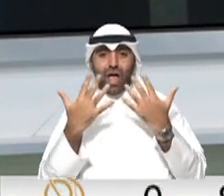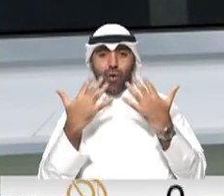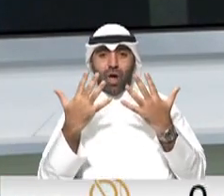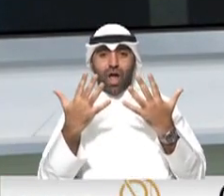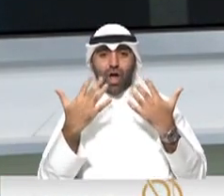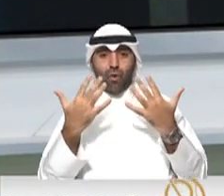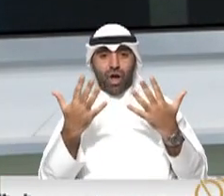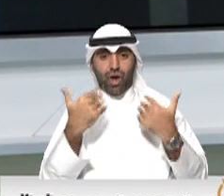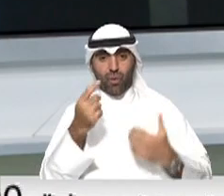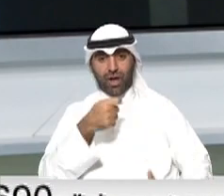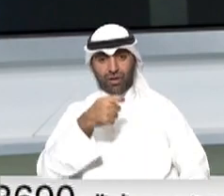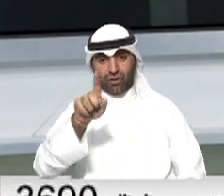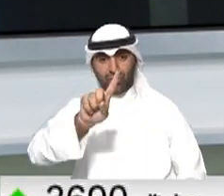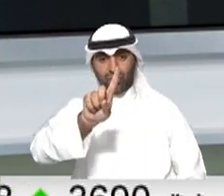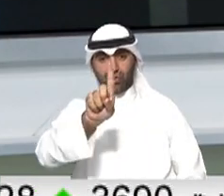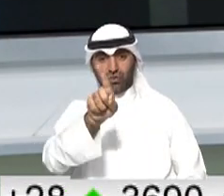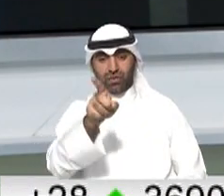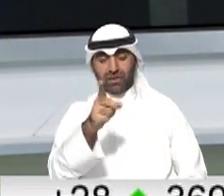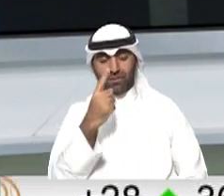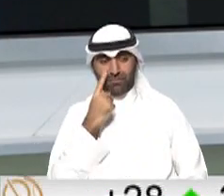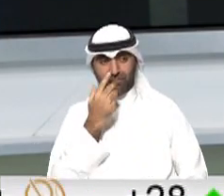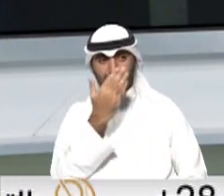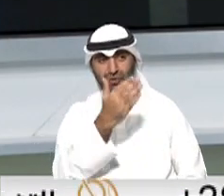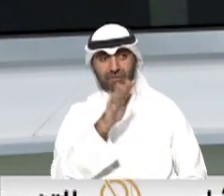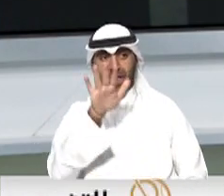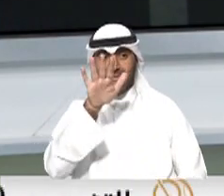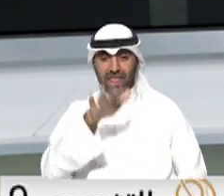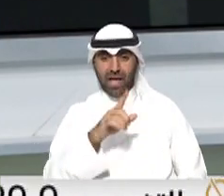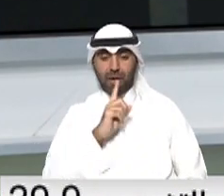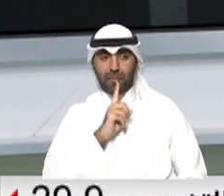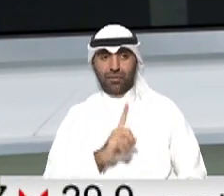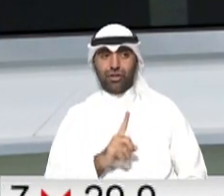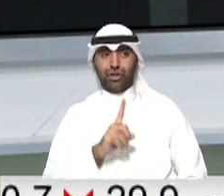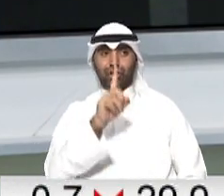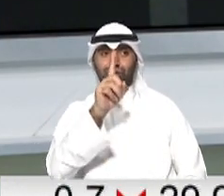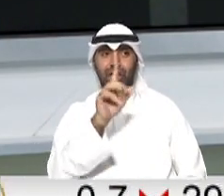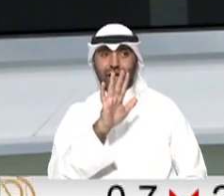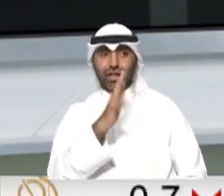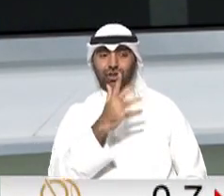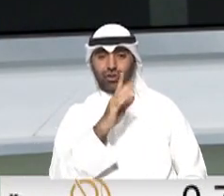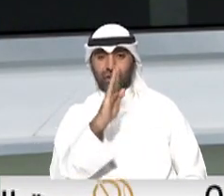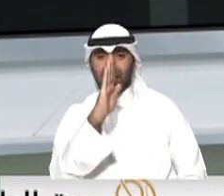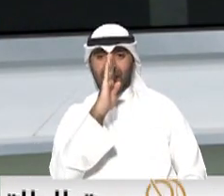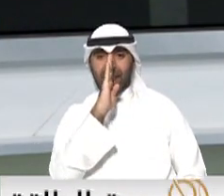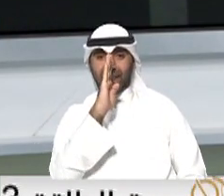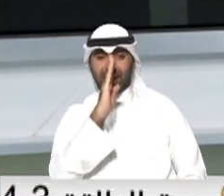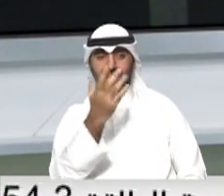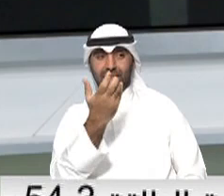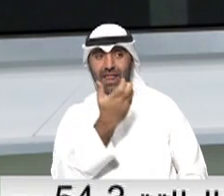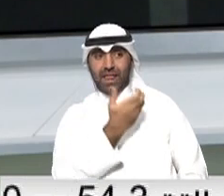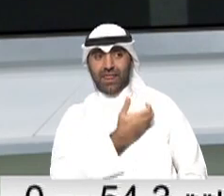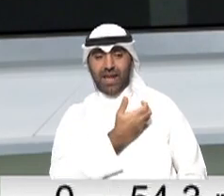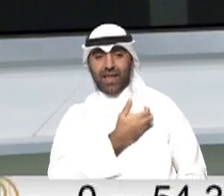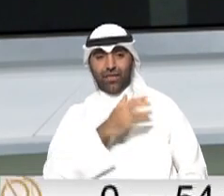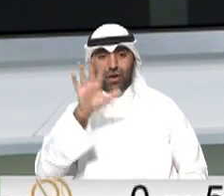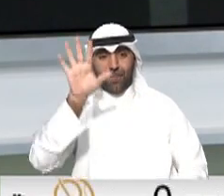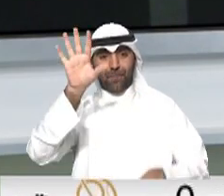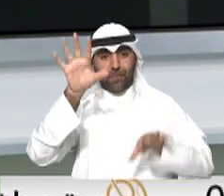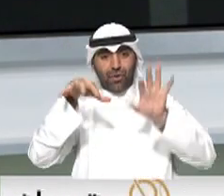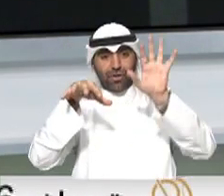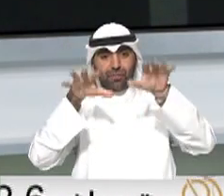في يوم الاثنين والثلاثة، فرص أمطار خفيفة متفرقة على بعض مناطق البلاد، الرياح الجنوبية الشرقية تستمر يانا